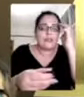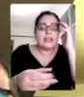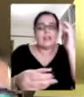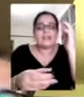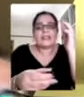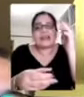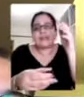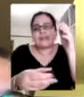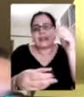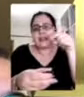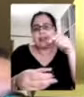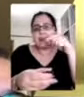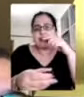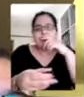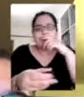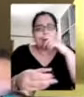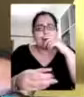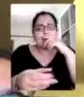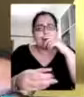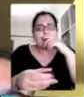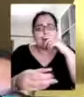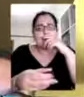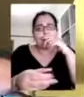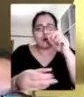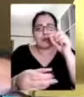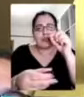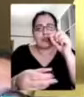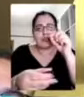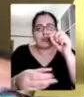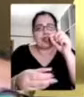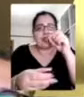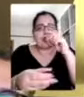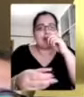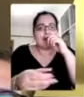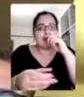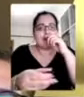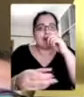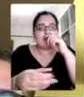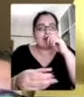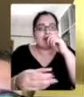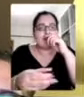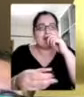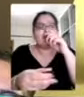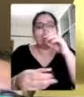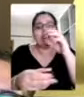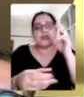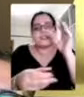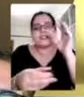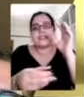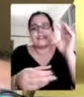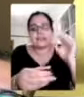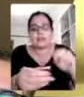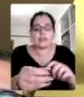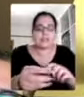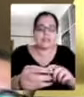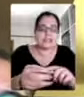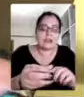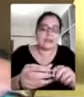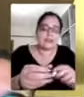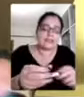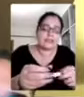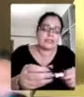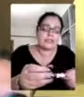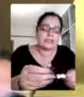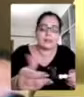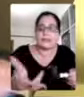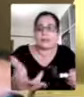sonra saat tamiratı, çakmak tamiratı, küçük parçalar onlarla uğraşmak için insanın deli olması lazım.